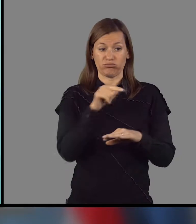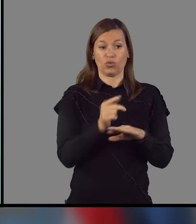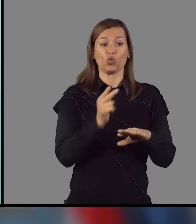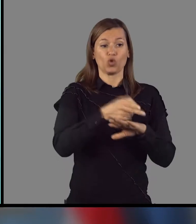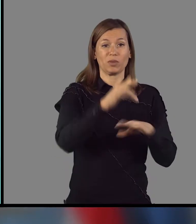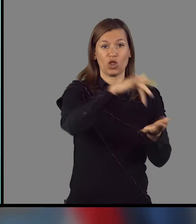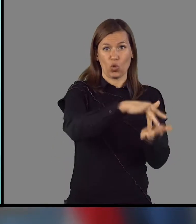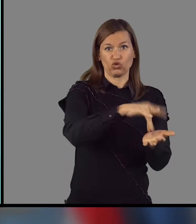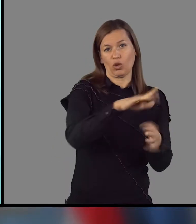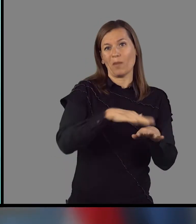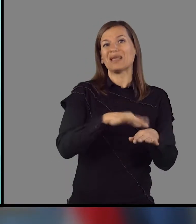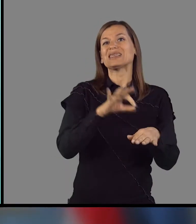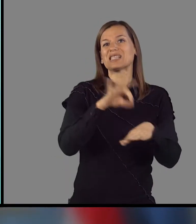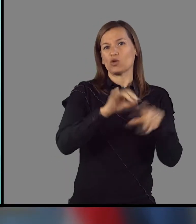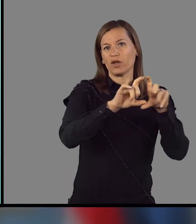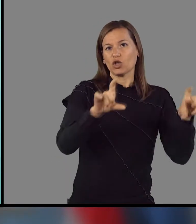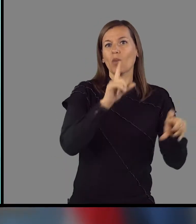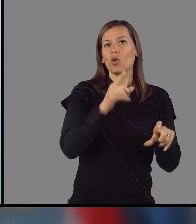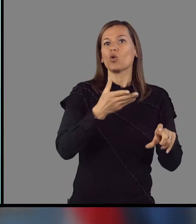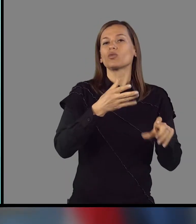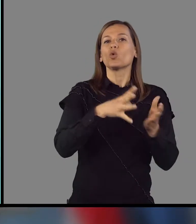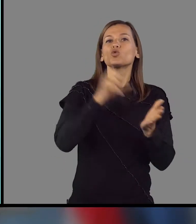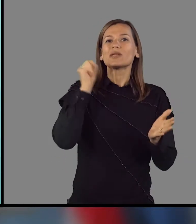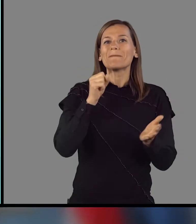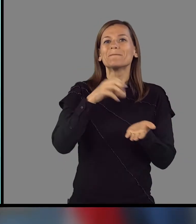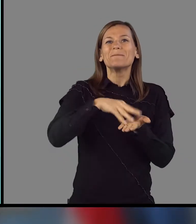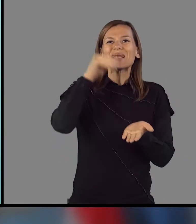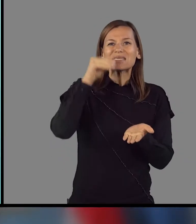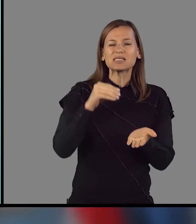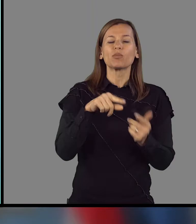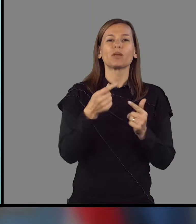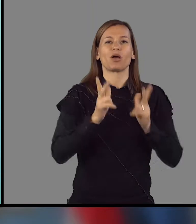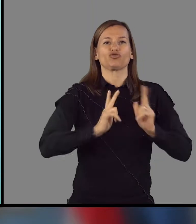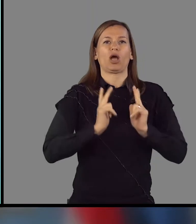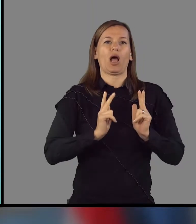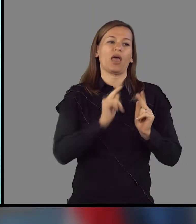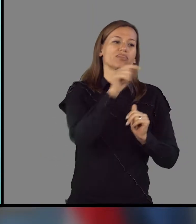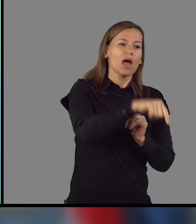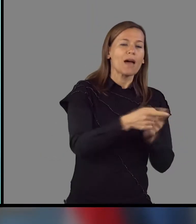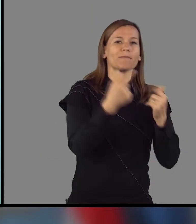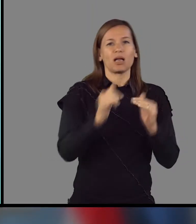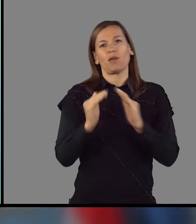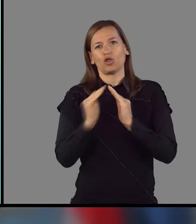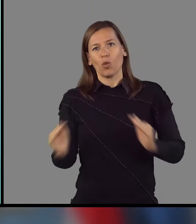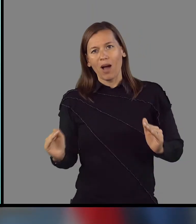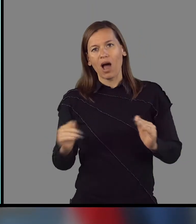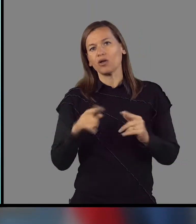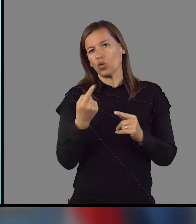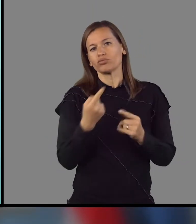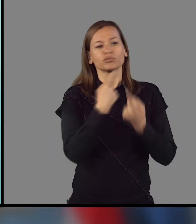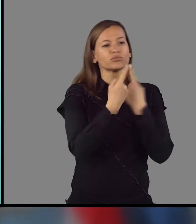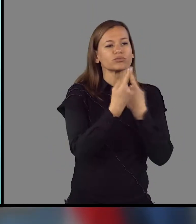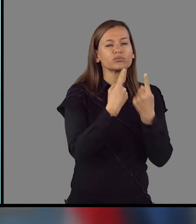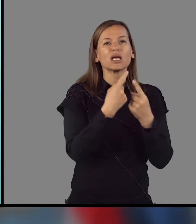vstopni točki bo pacient odvzet bris, počakal bo tam ali pa doma, seveda po posvetu z dežurnim zdravnikom, ki ga bo